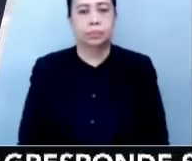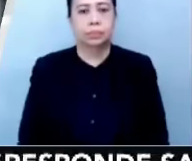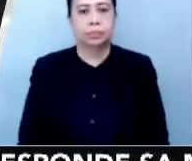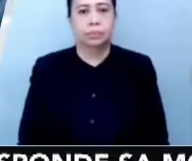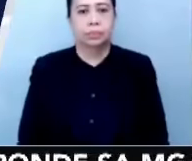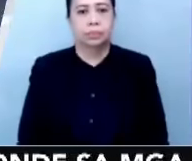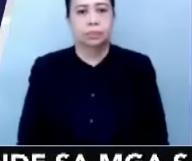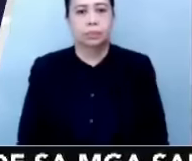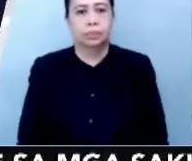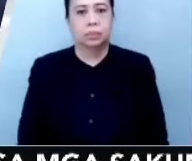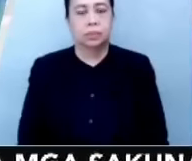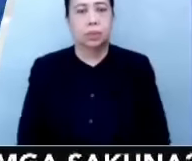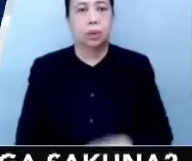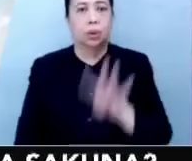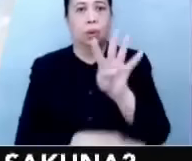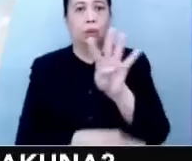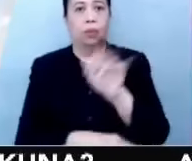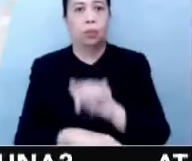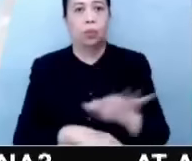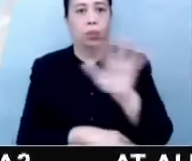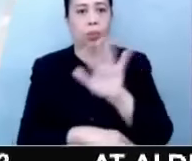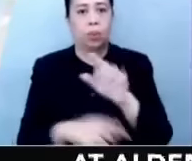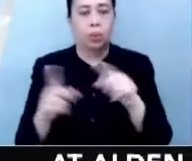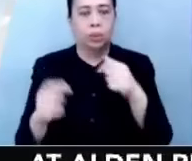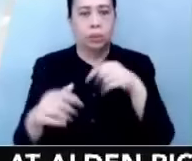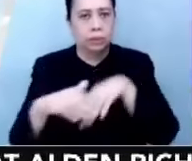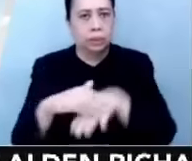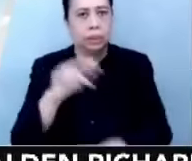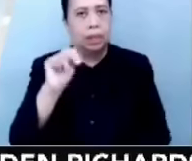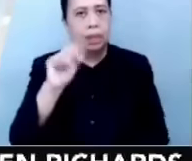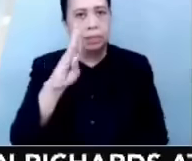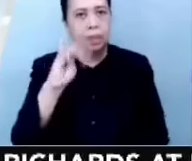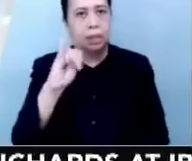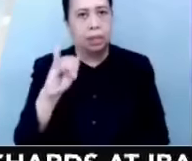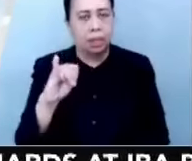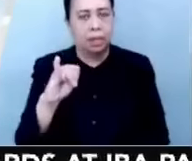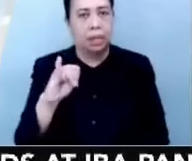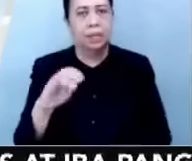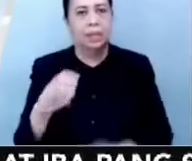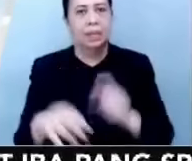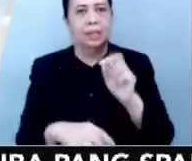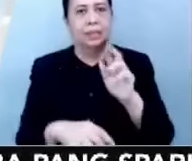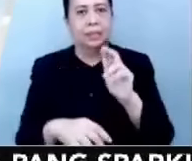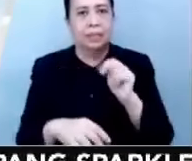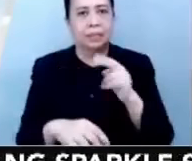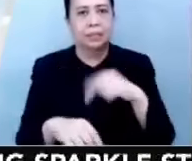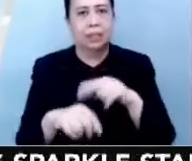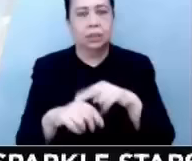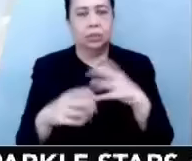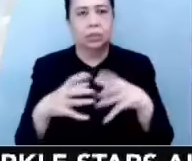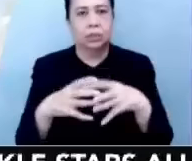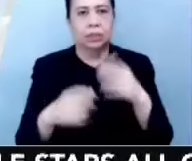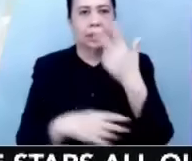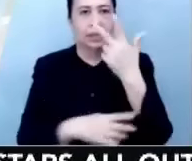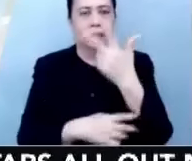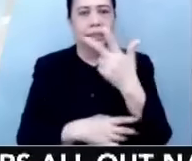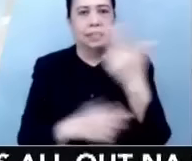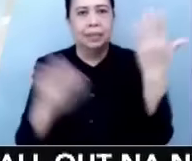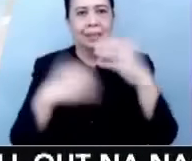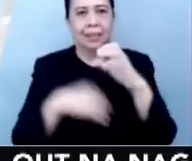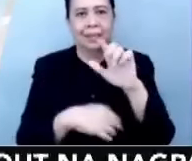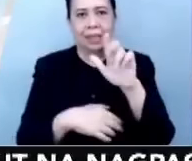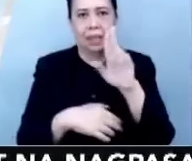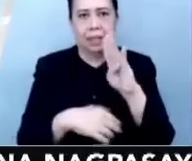Alas 4 ng madaling araw nang pasukin ng NBI, Organized and Transnational Crimes Division, ang tatlong nightclub sa Makati.